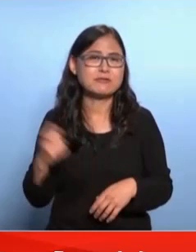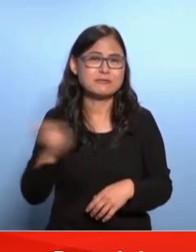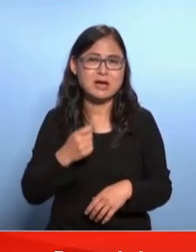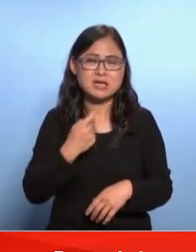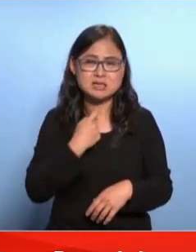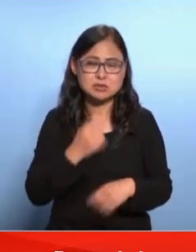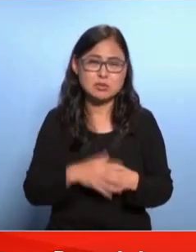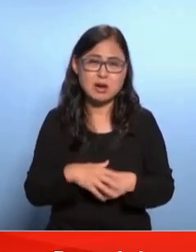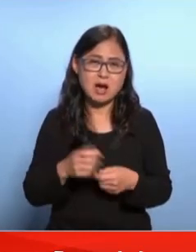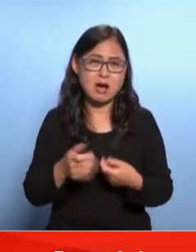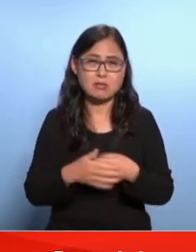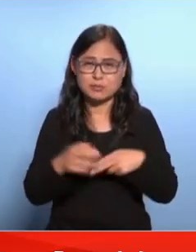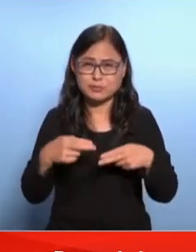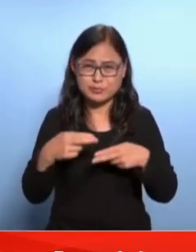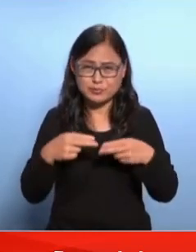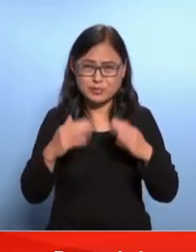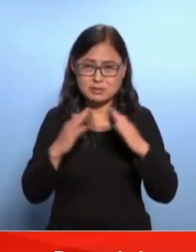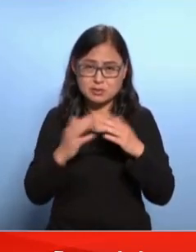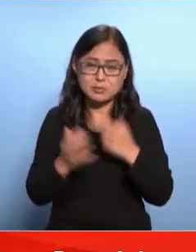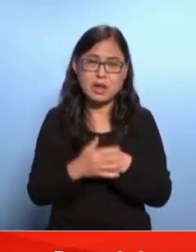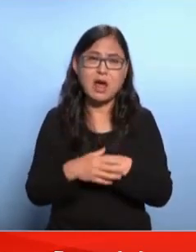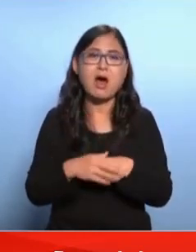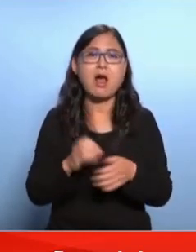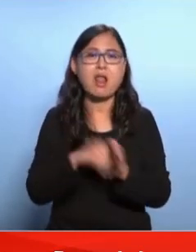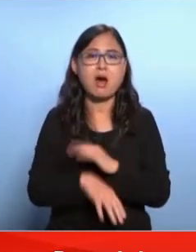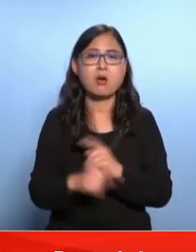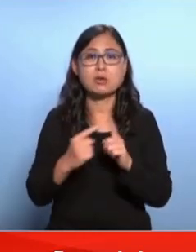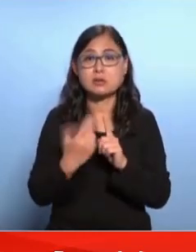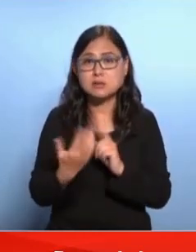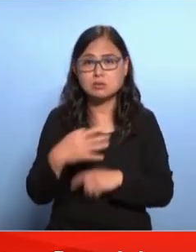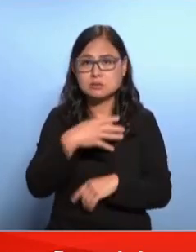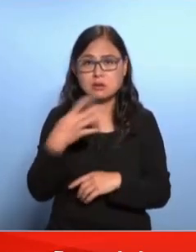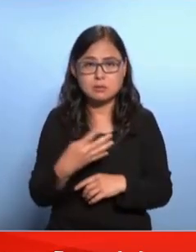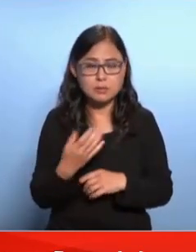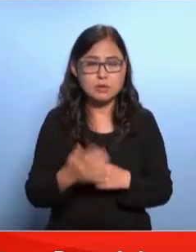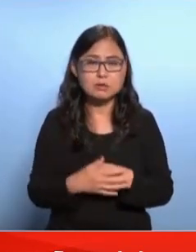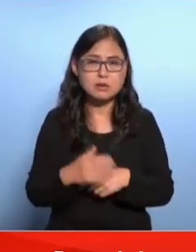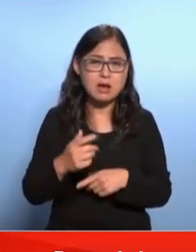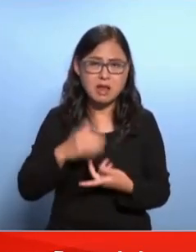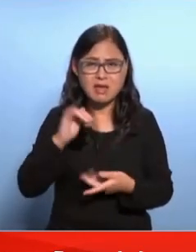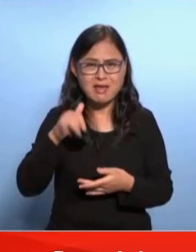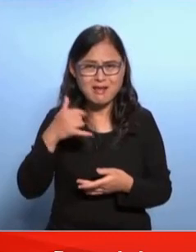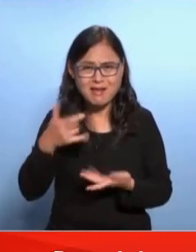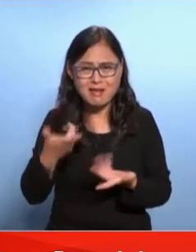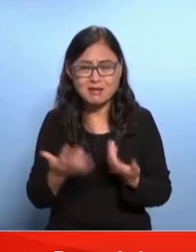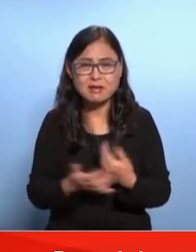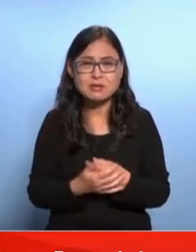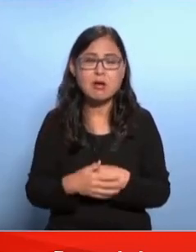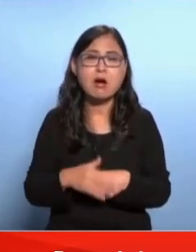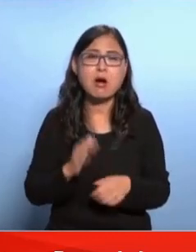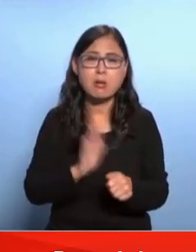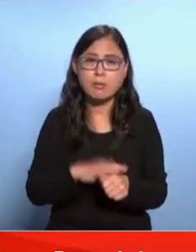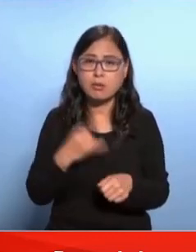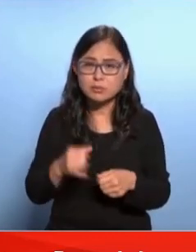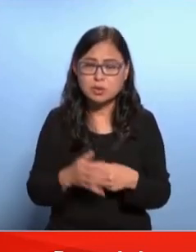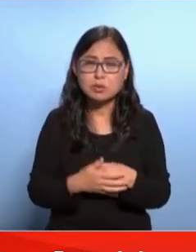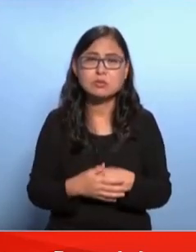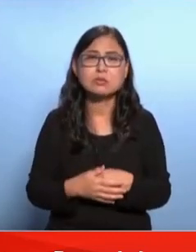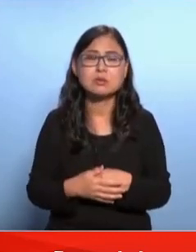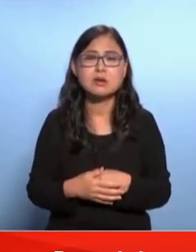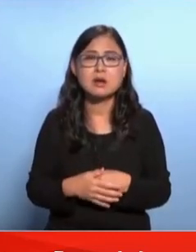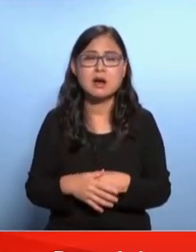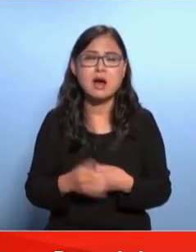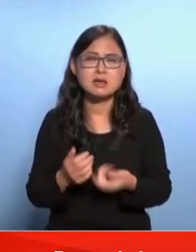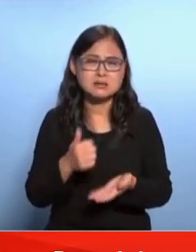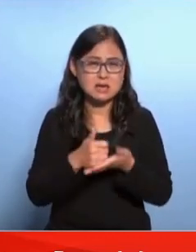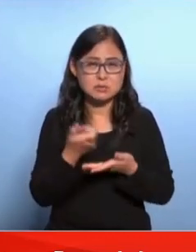人，所以咧，即係你有幾多嚟，都其實幫唔得到好多，但係都一定要去做。所以